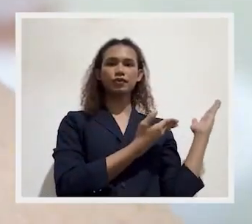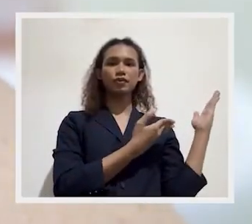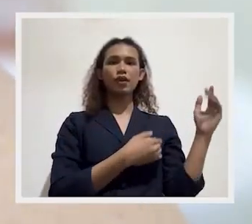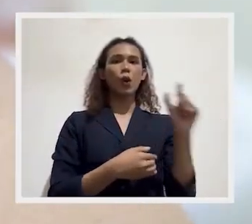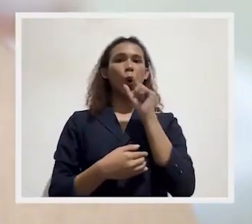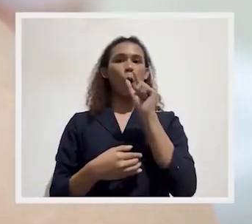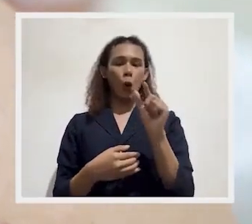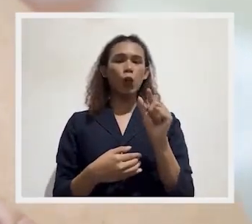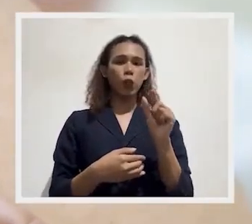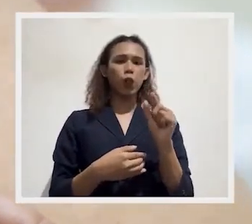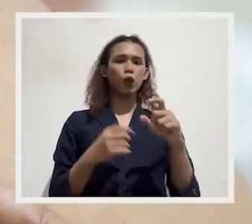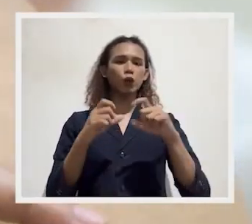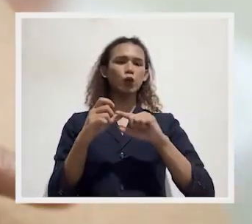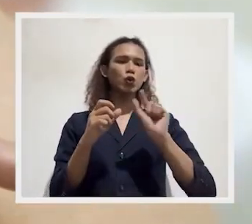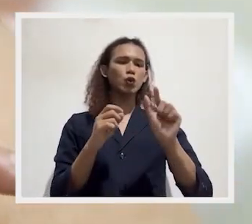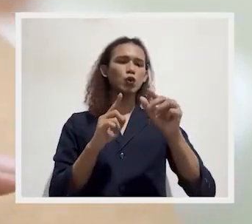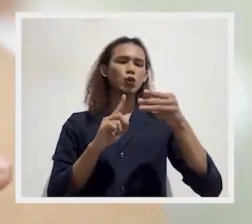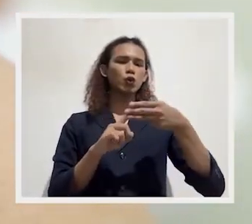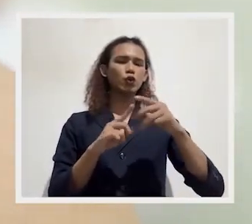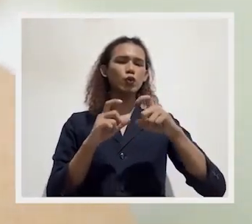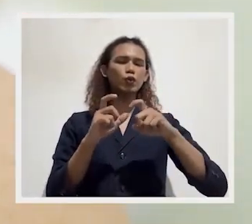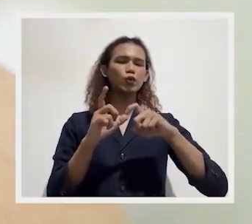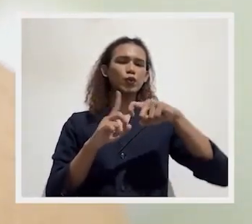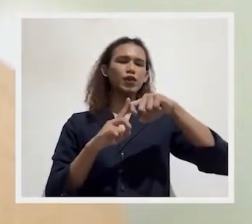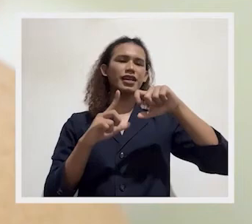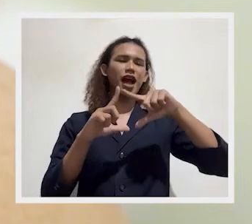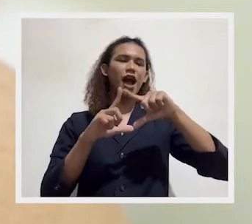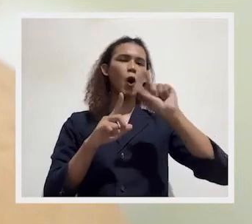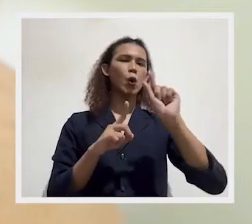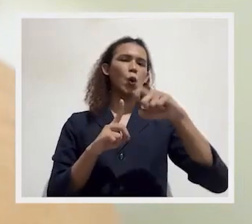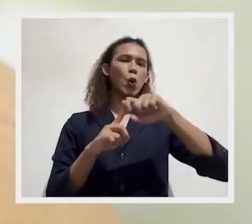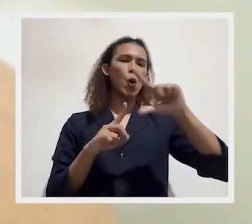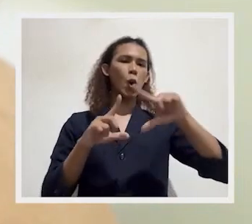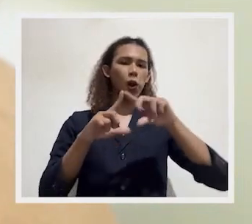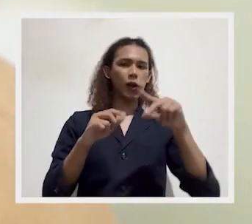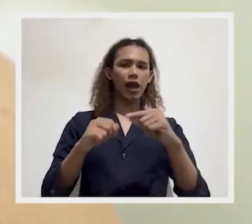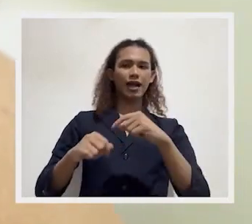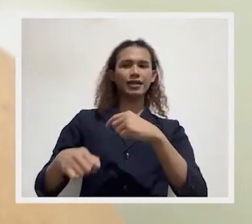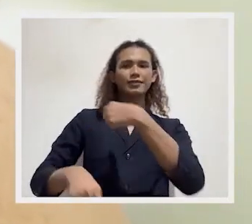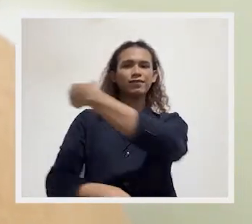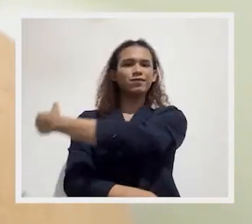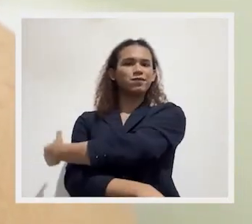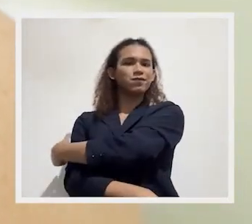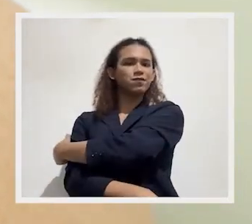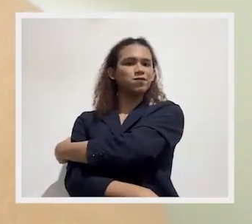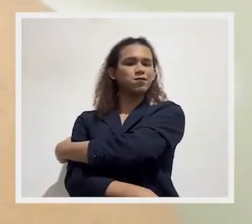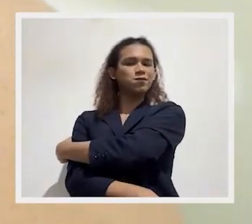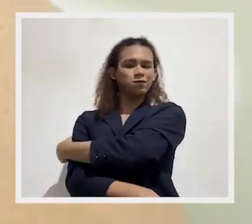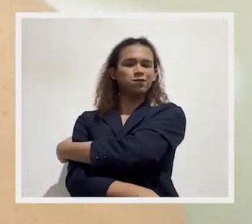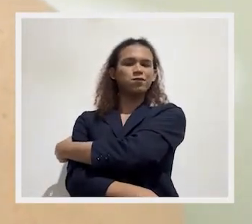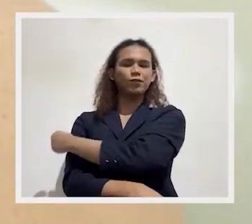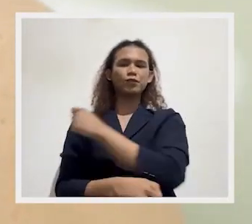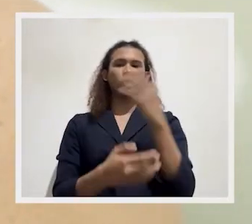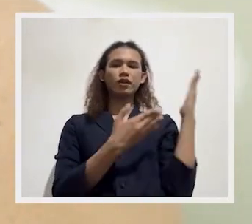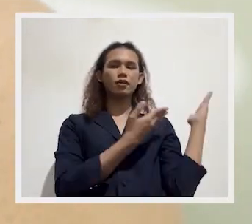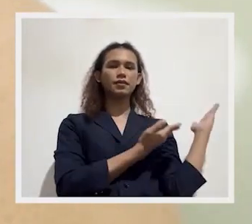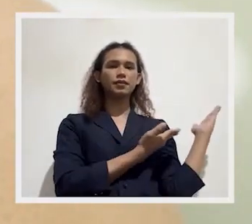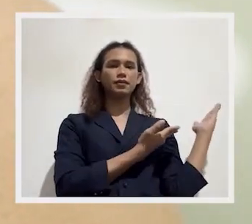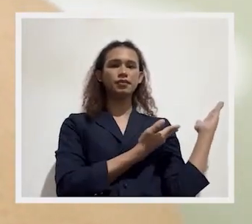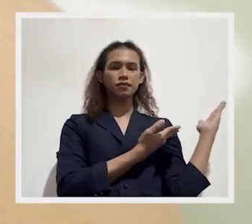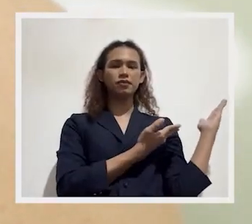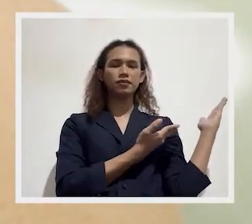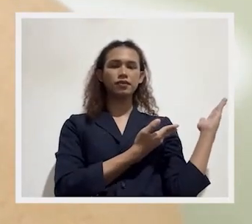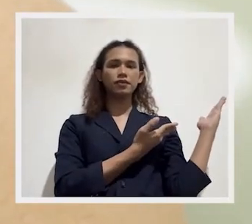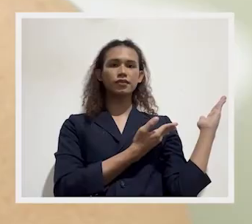Untuk mengukur tebal lemak subskapular, cubit atau angkat setebal 2 cm sepanjang garis lateral dan miring